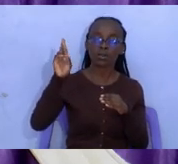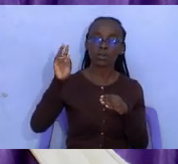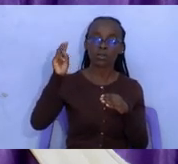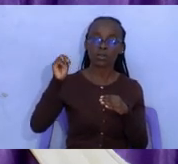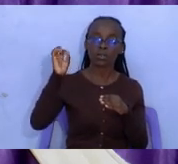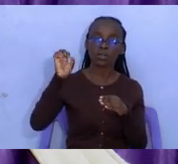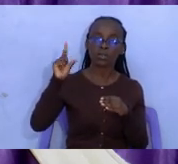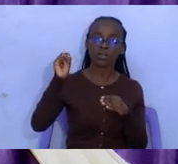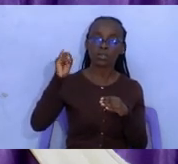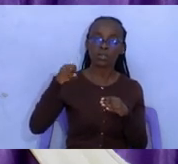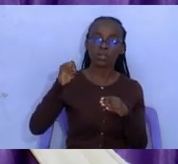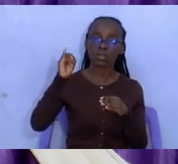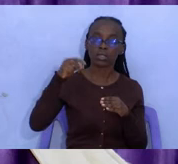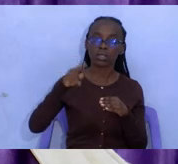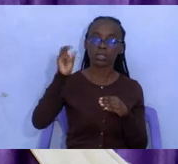God.